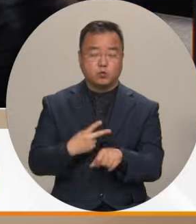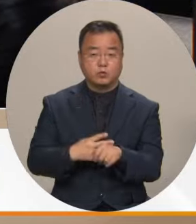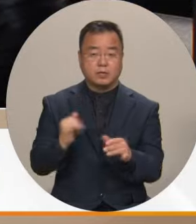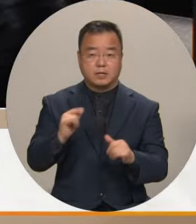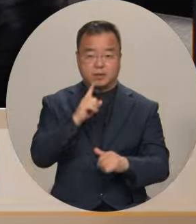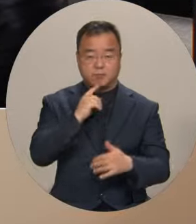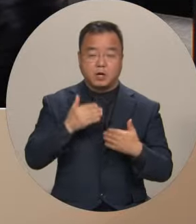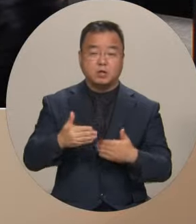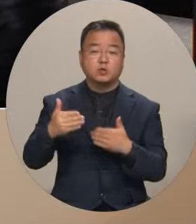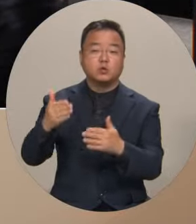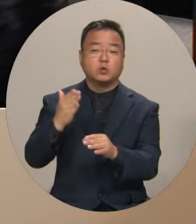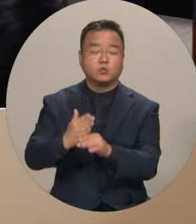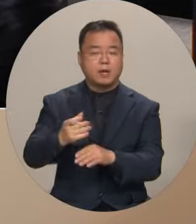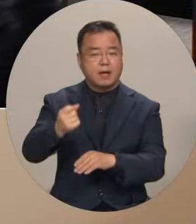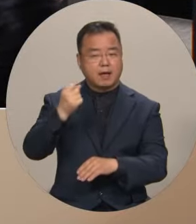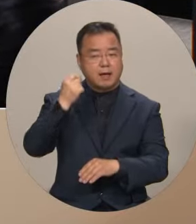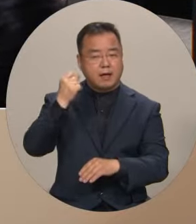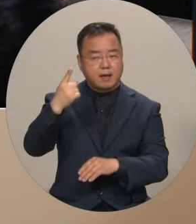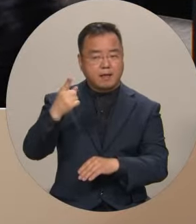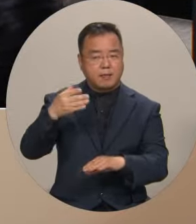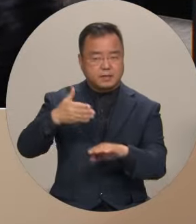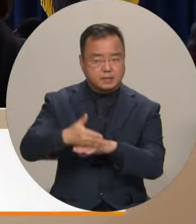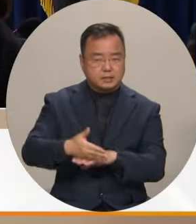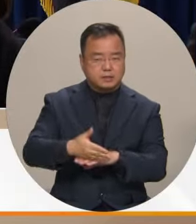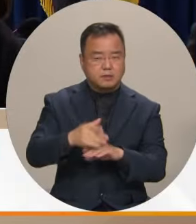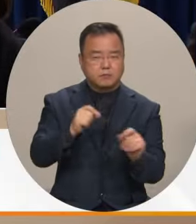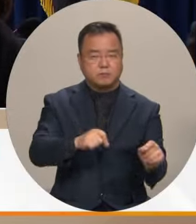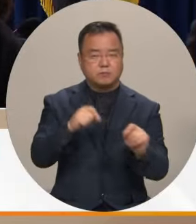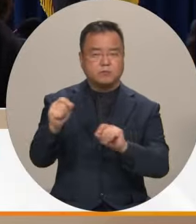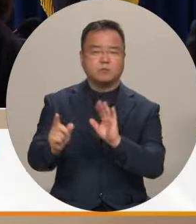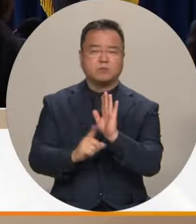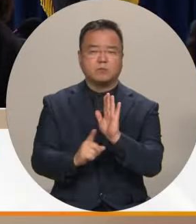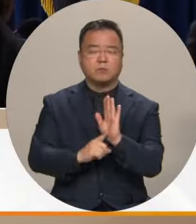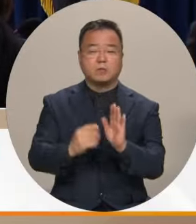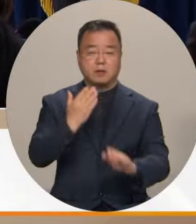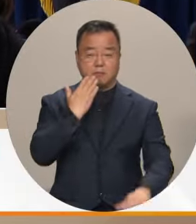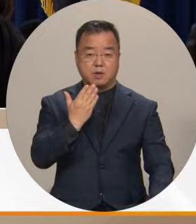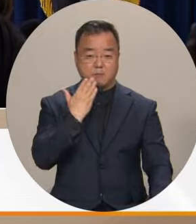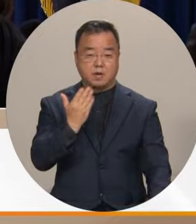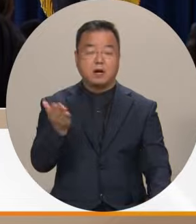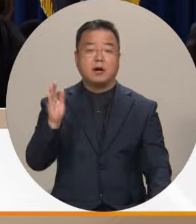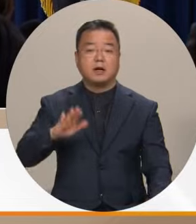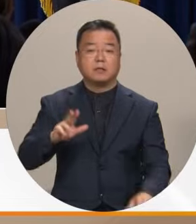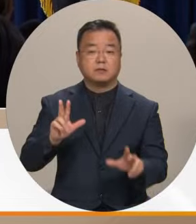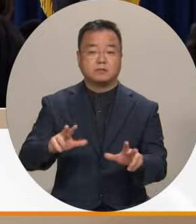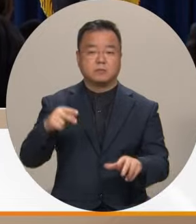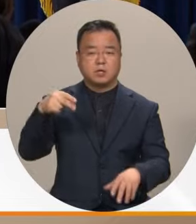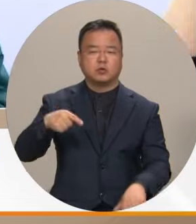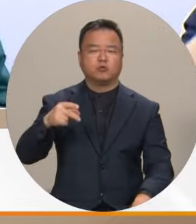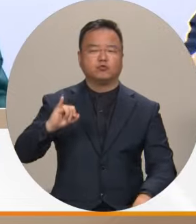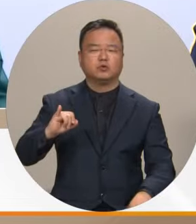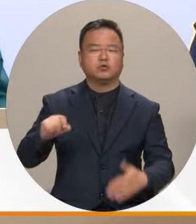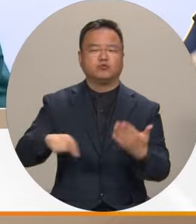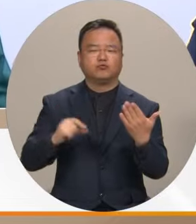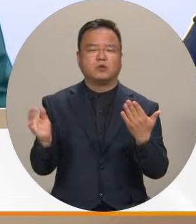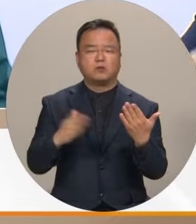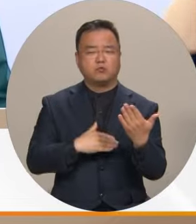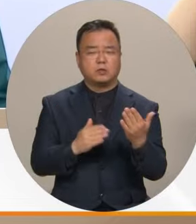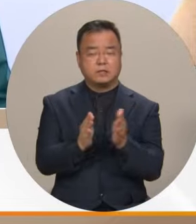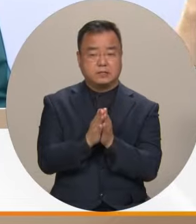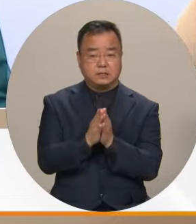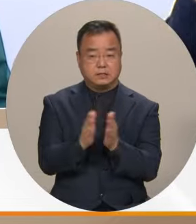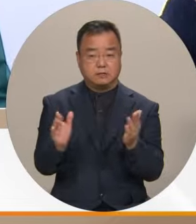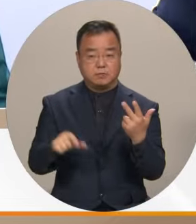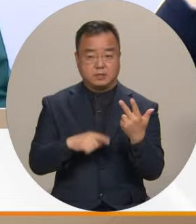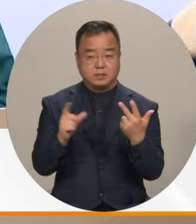절차상 한 달 정도 발표 시기를 더 유의하는게 불가능하지 않다면서도이 당장 수시가 9월부터 시작이 되는데 7월에